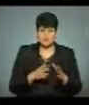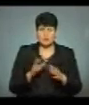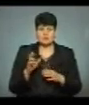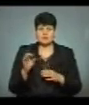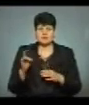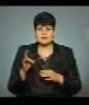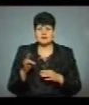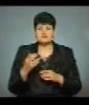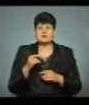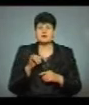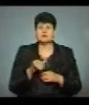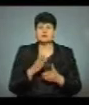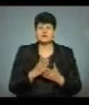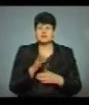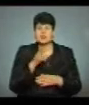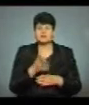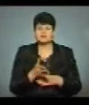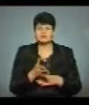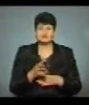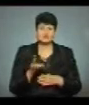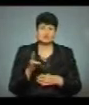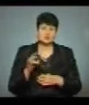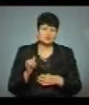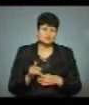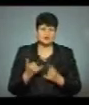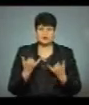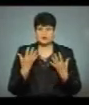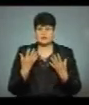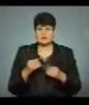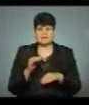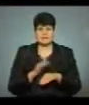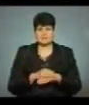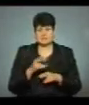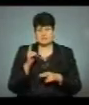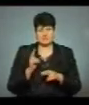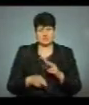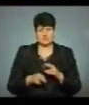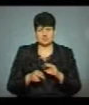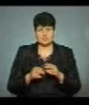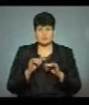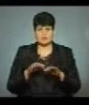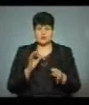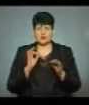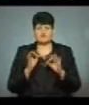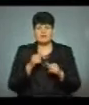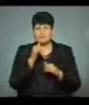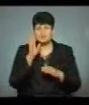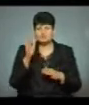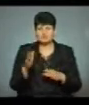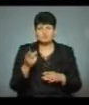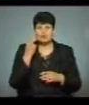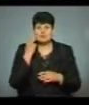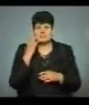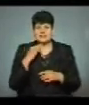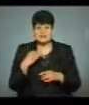але скільки вони мають часу? Ну, ми на сьогоднішній день фактично завершили процес консультації. Він не може тривати до безконечності.